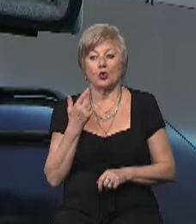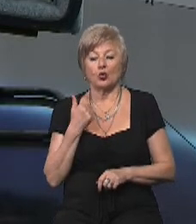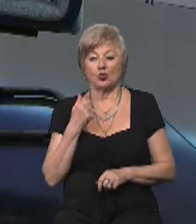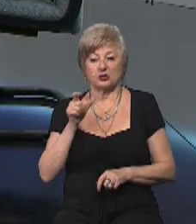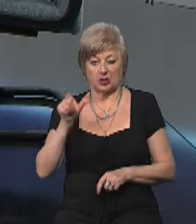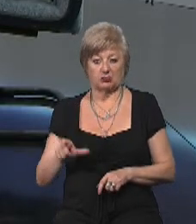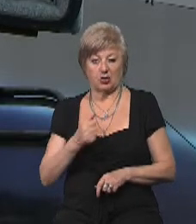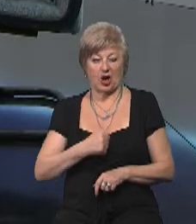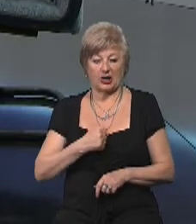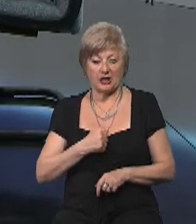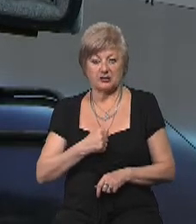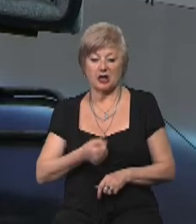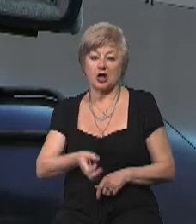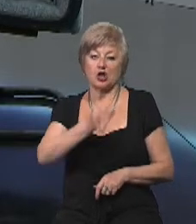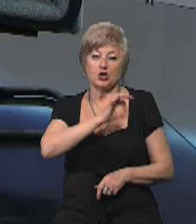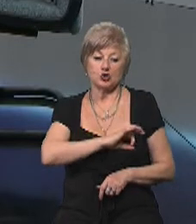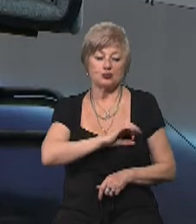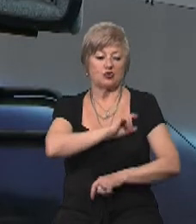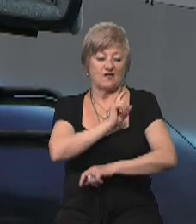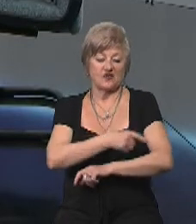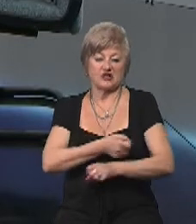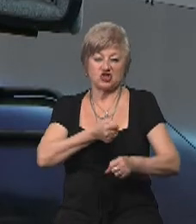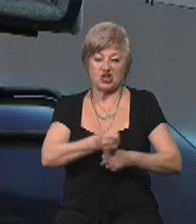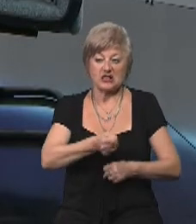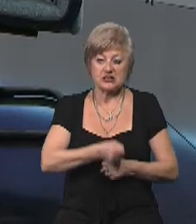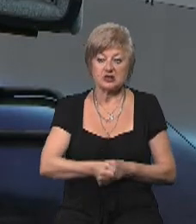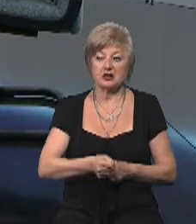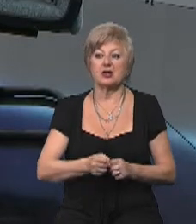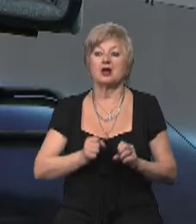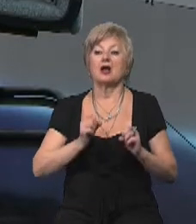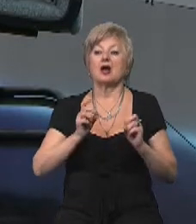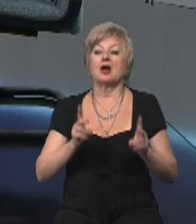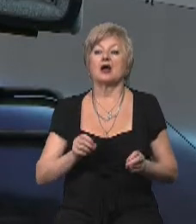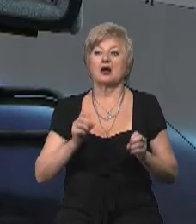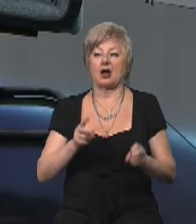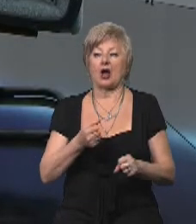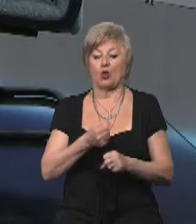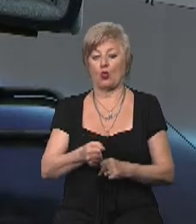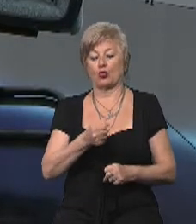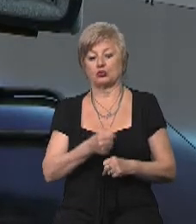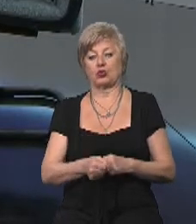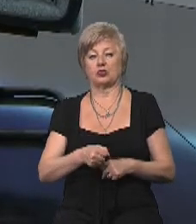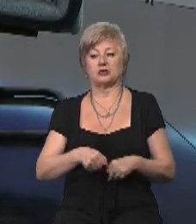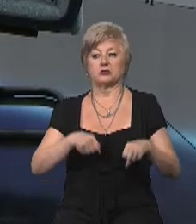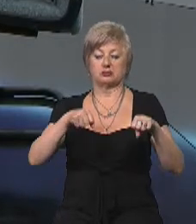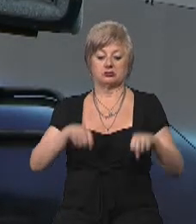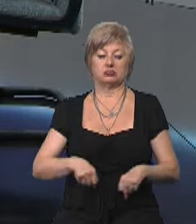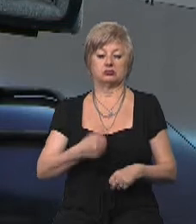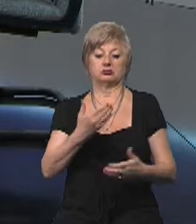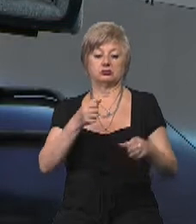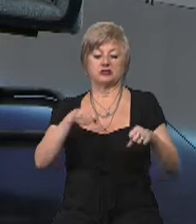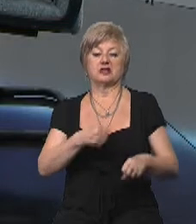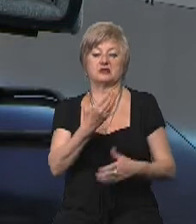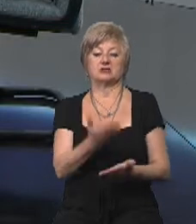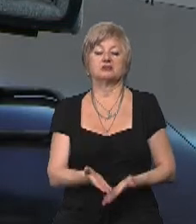агресор застосовує фізичне насильство як спосіб контролю власного влади над жінкою.